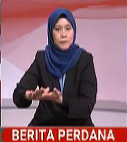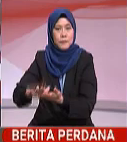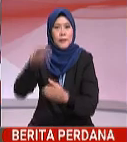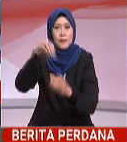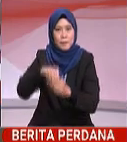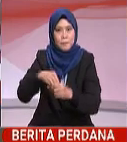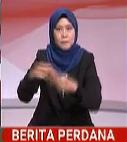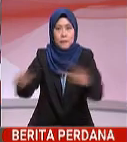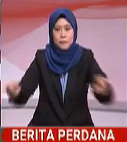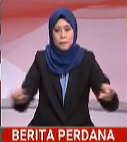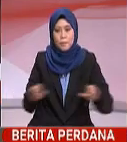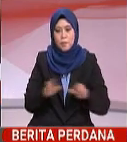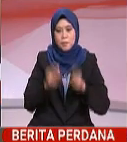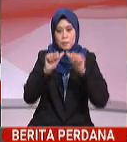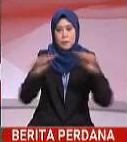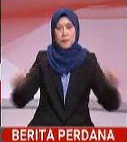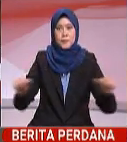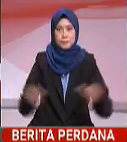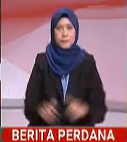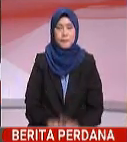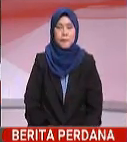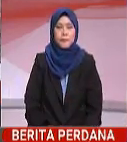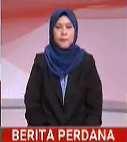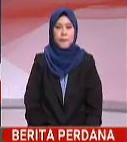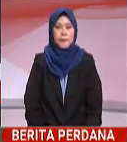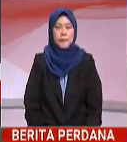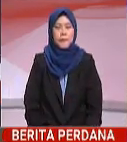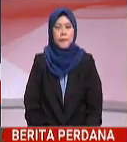dalam kawasan asrama tersebut.